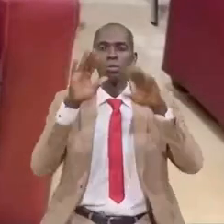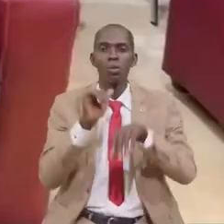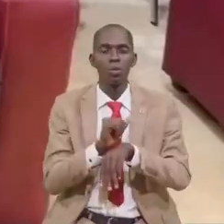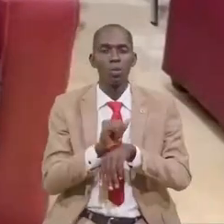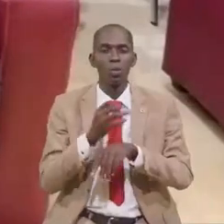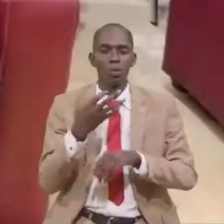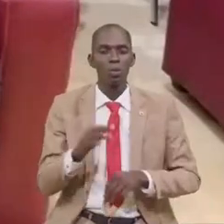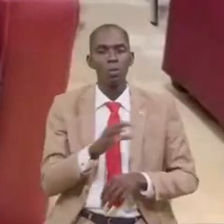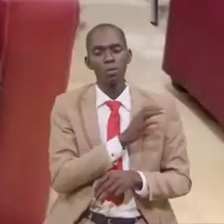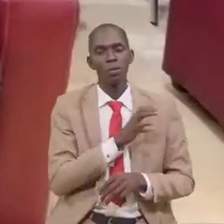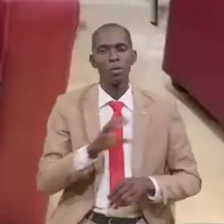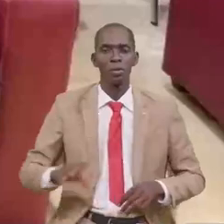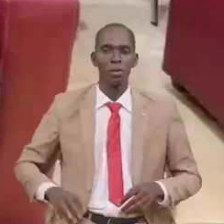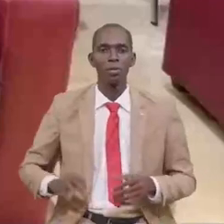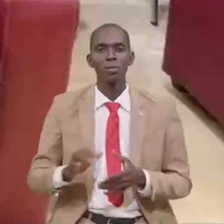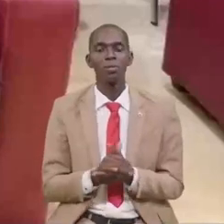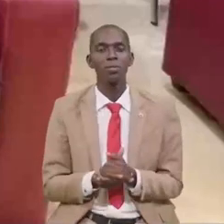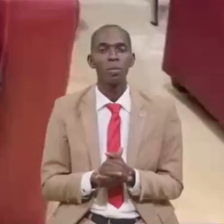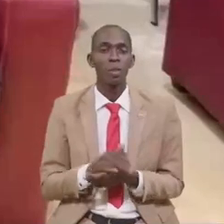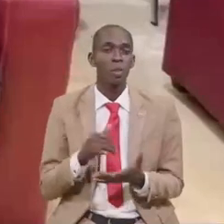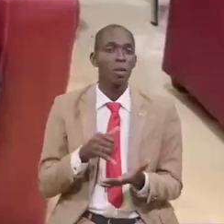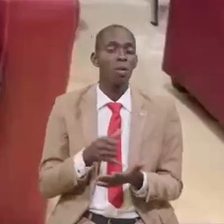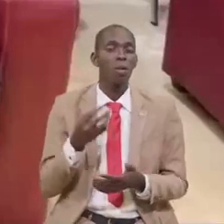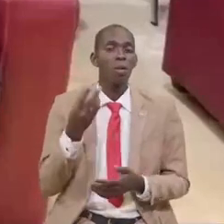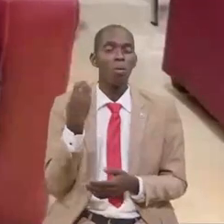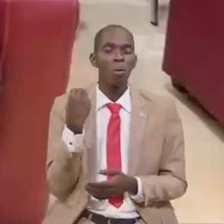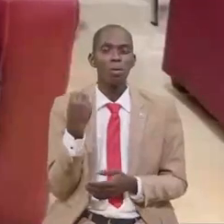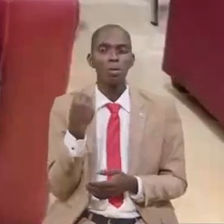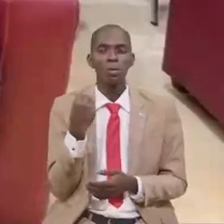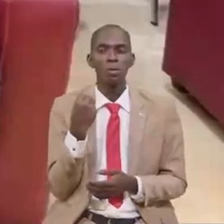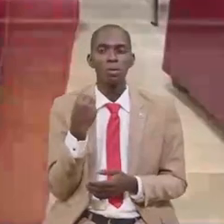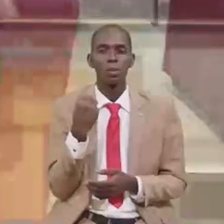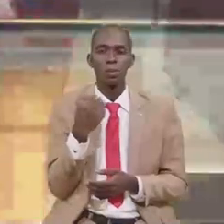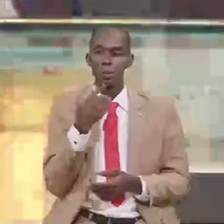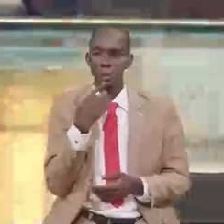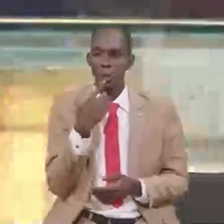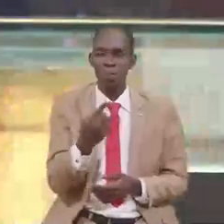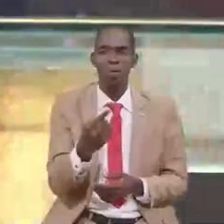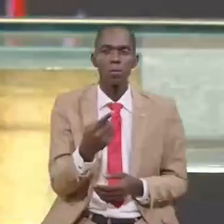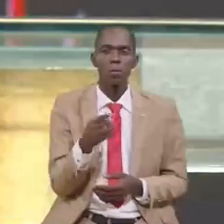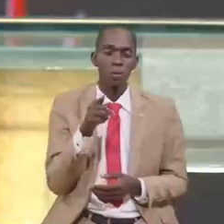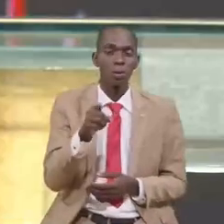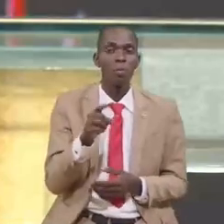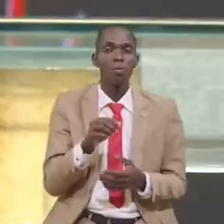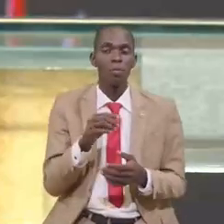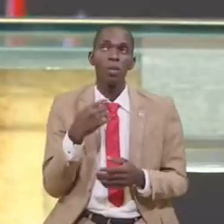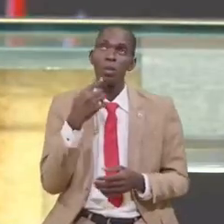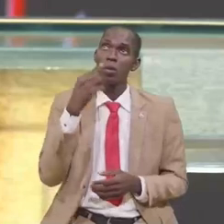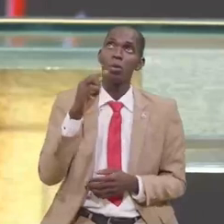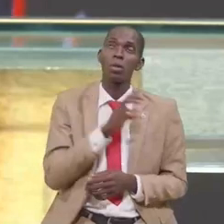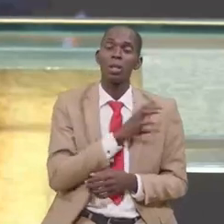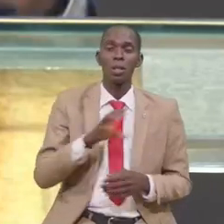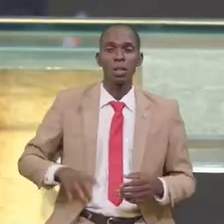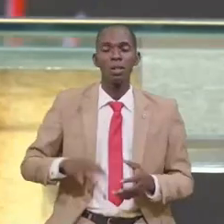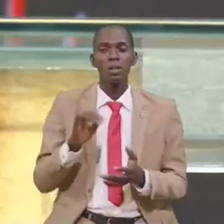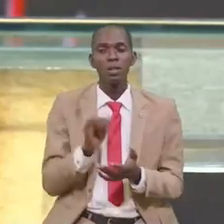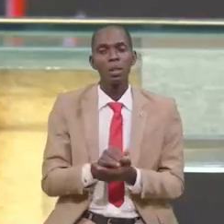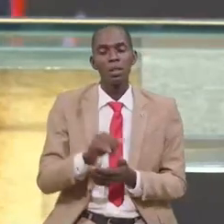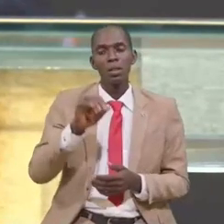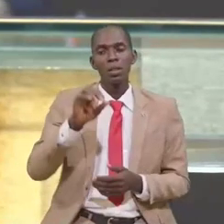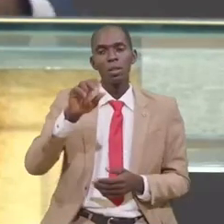L'étonnant miracle, du moins, c'est l'étonnant miracle de Christ. Oui, le Seigneur était informé que la belle-mère